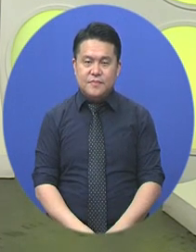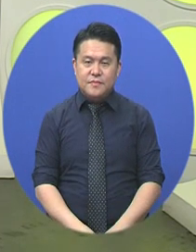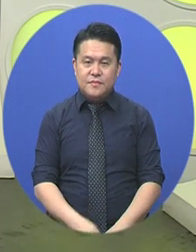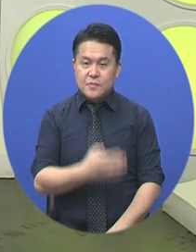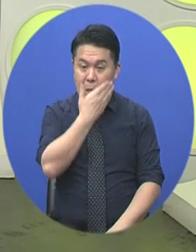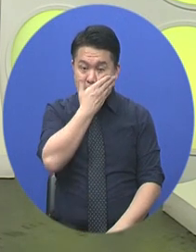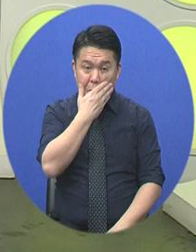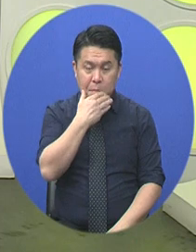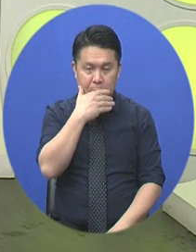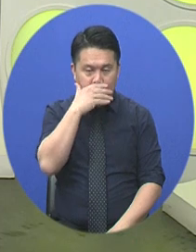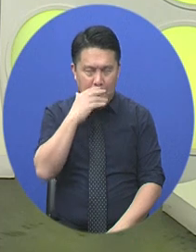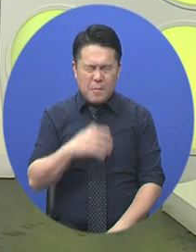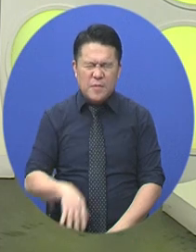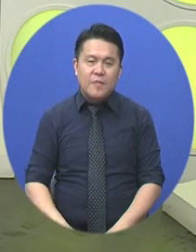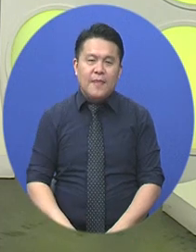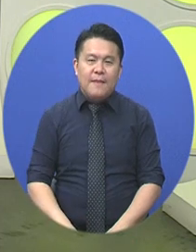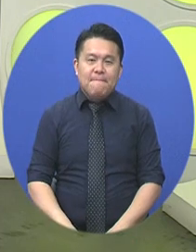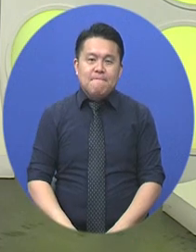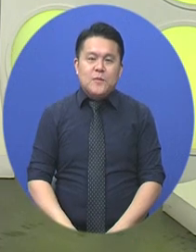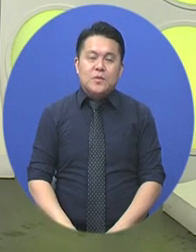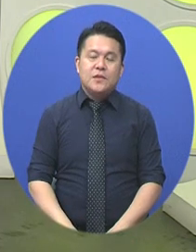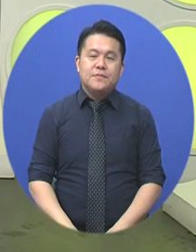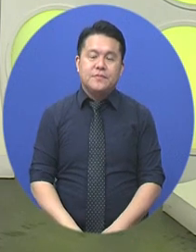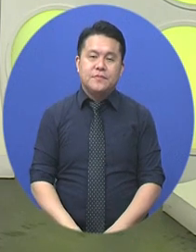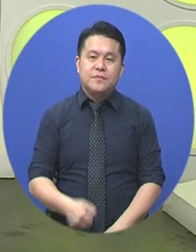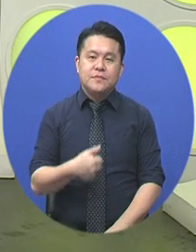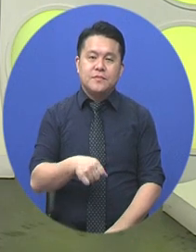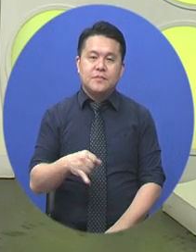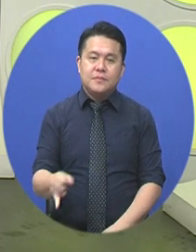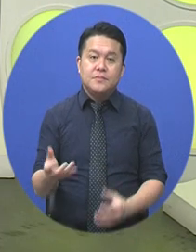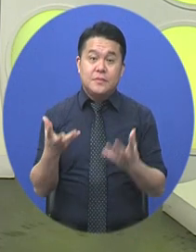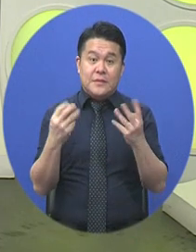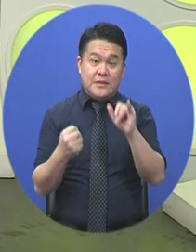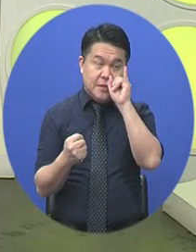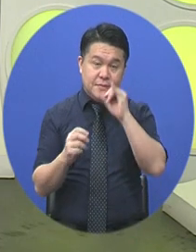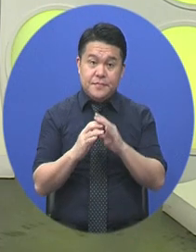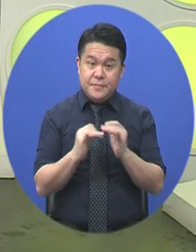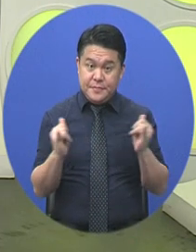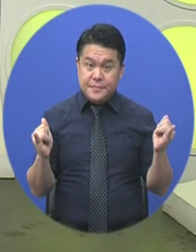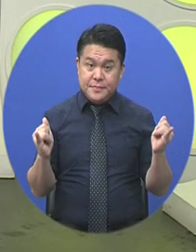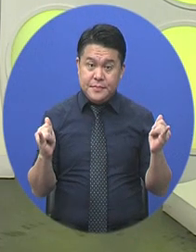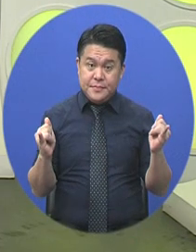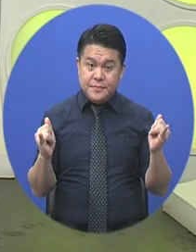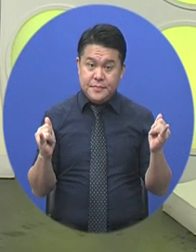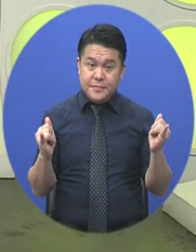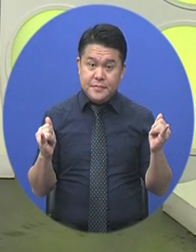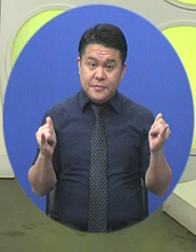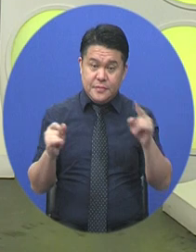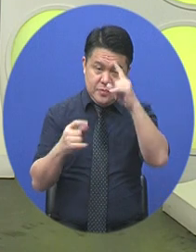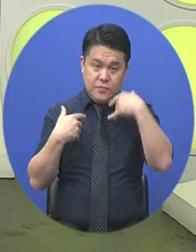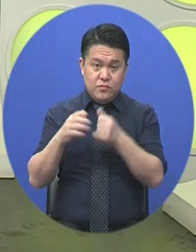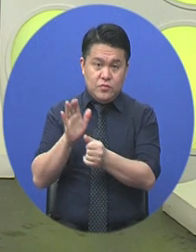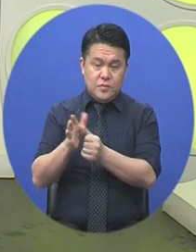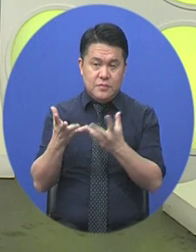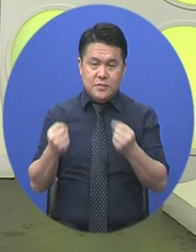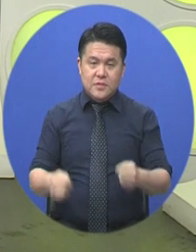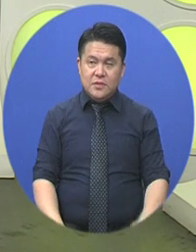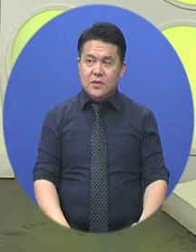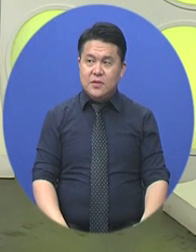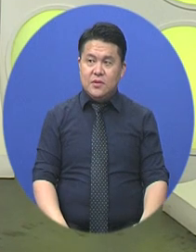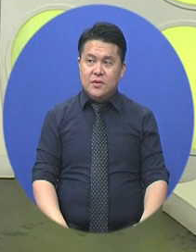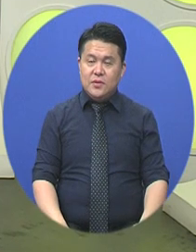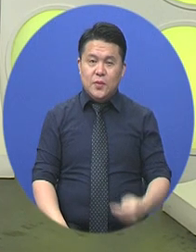그런데 이그 다자녀 둔 분들에게 정부 지원도 꽤 많이